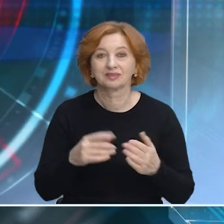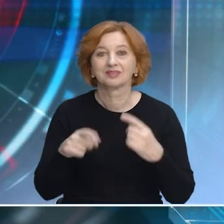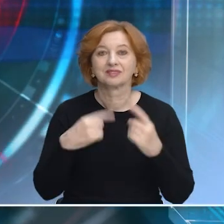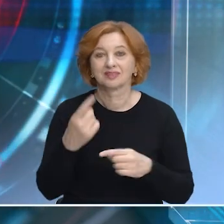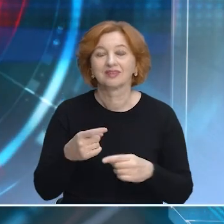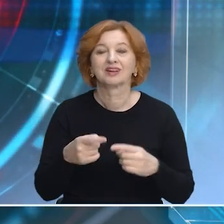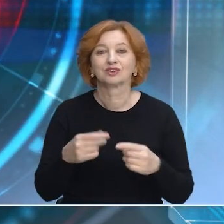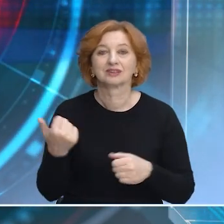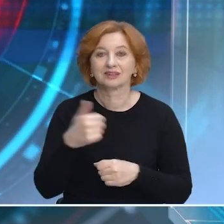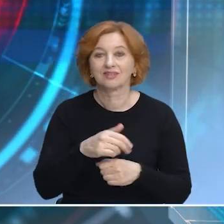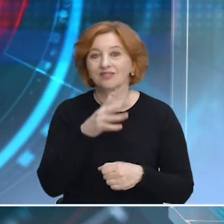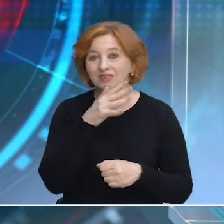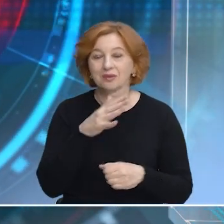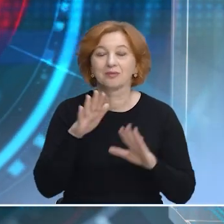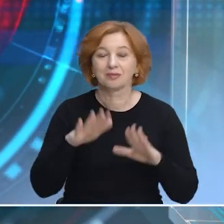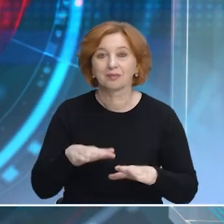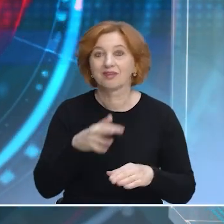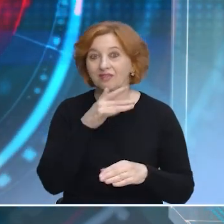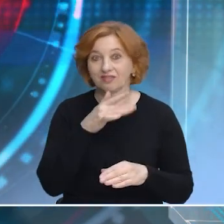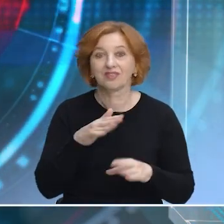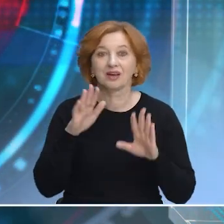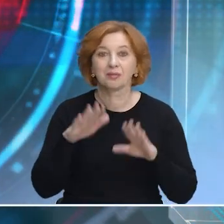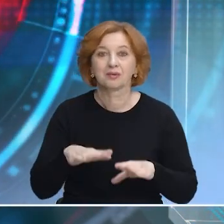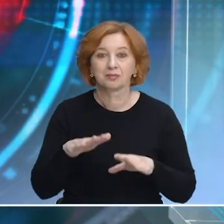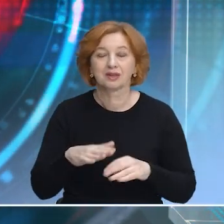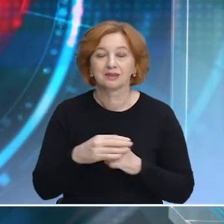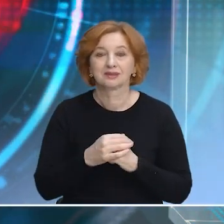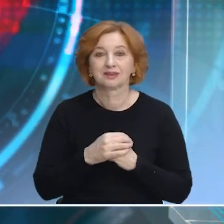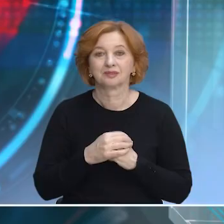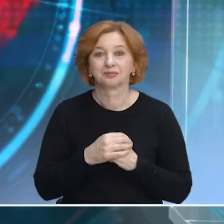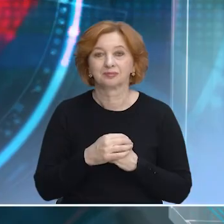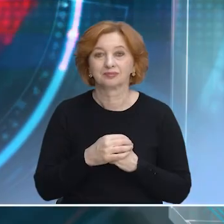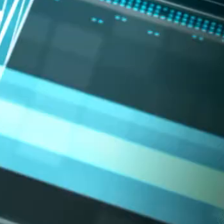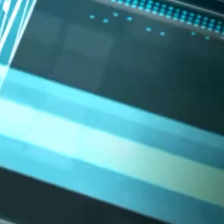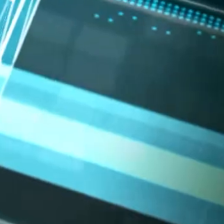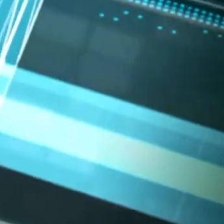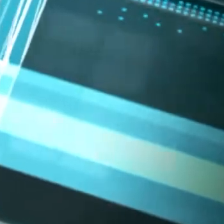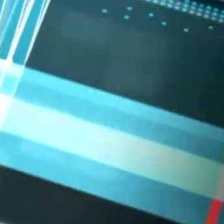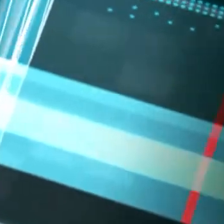Встретимся на следующей неделе. На этом же месте, в это же время. Время местное.